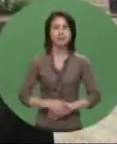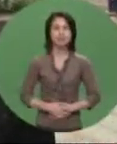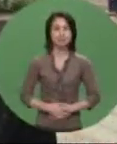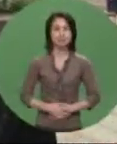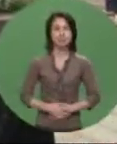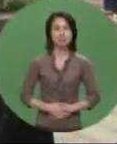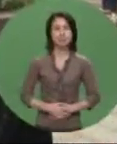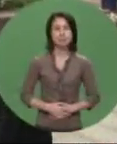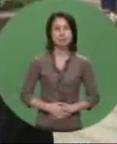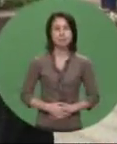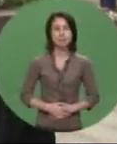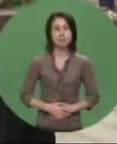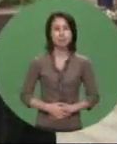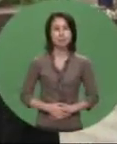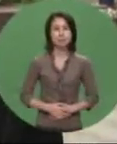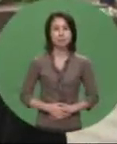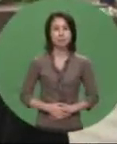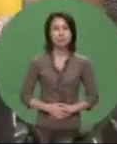楽しみにしてます。